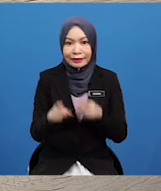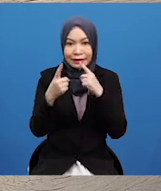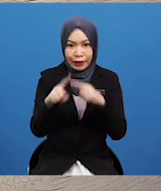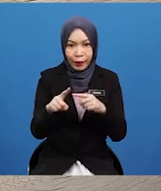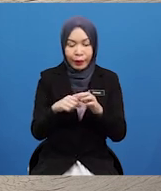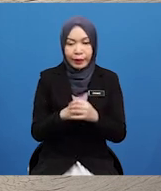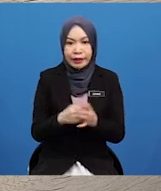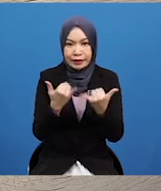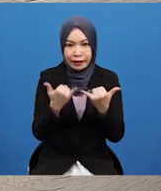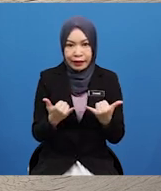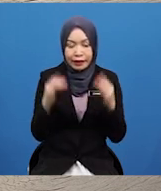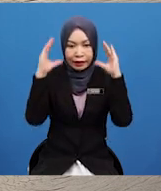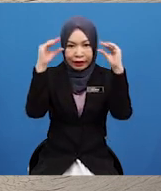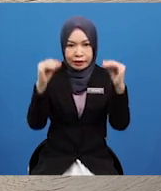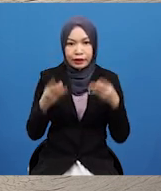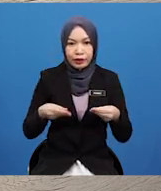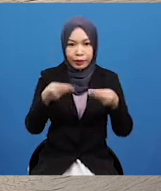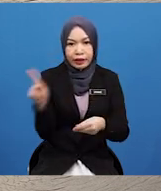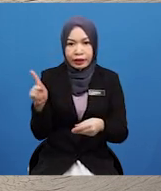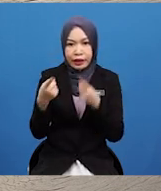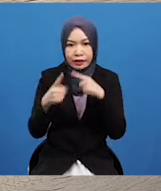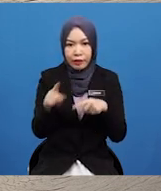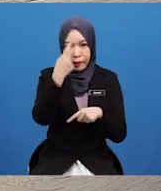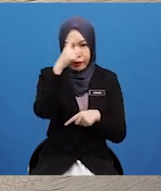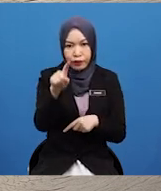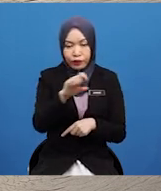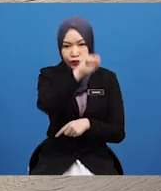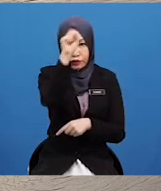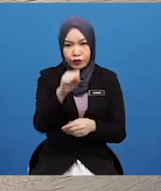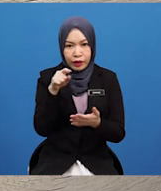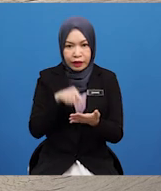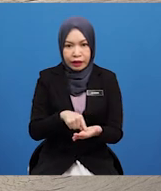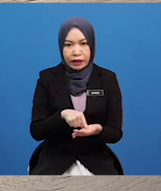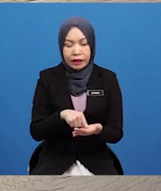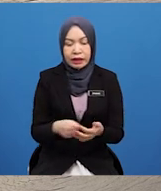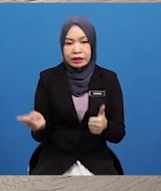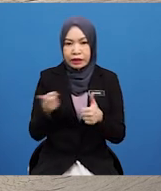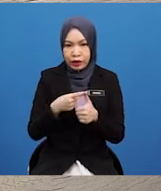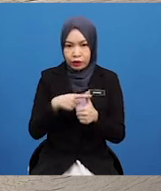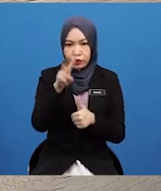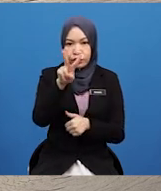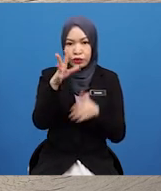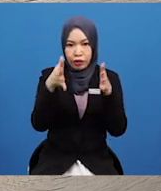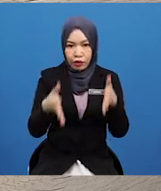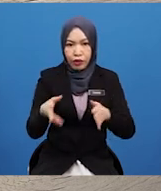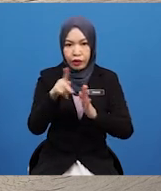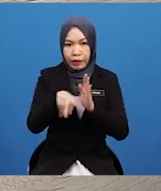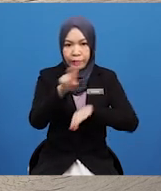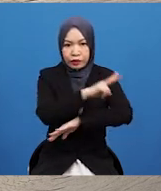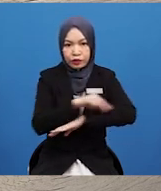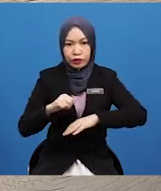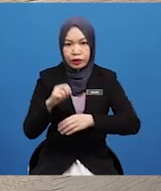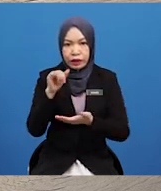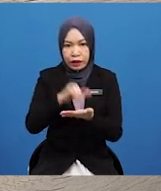Jawapan. Sekarang, cikgu berikan jawapan untuk soalan ini. 1. 2 orang peragut itu